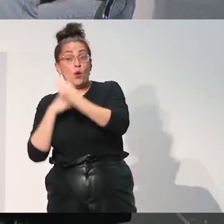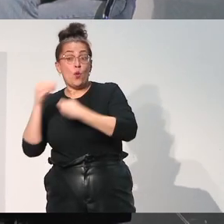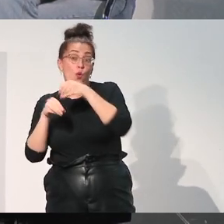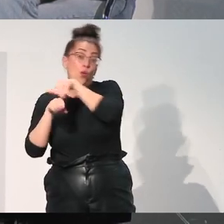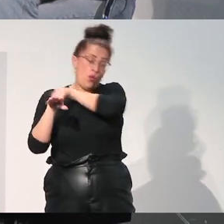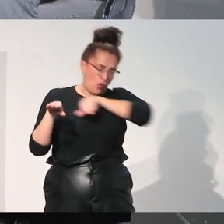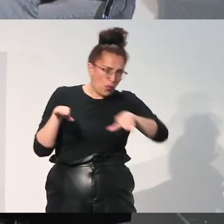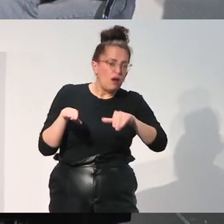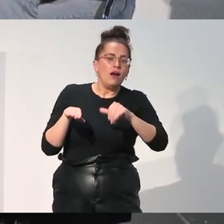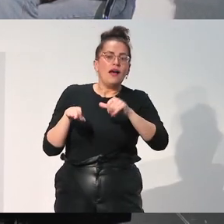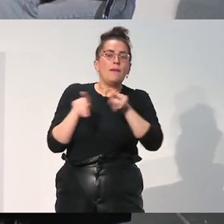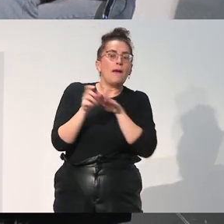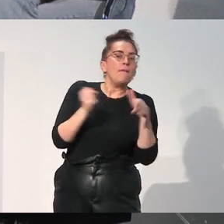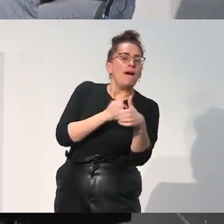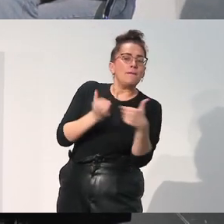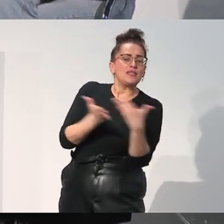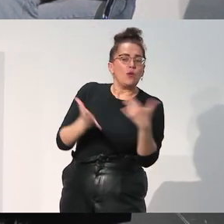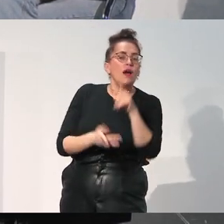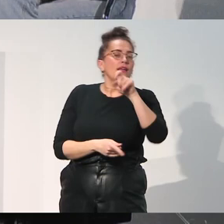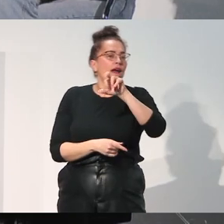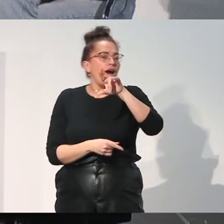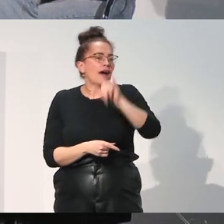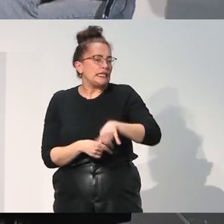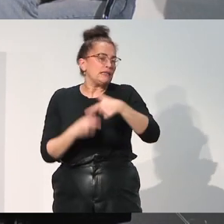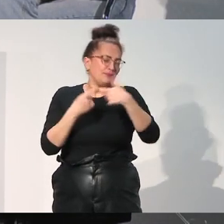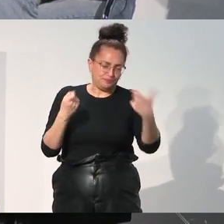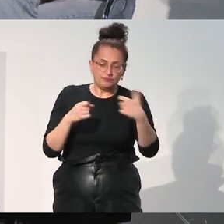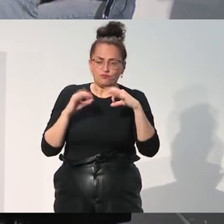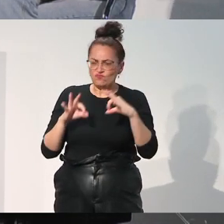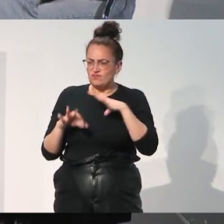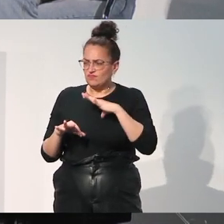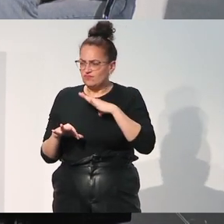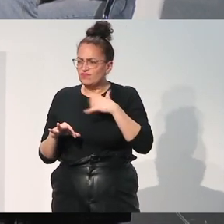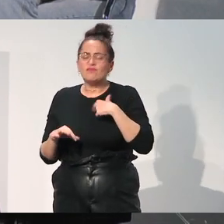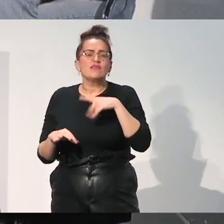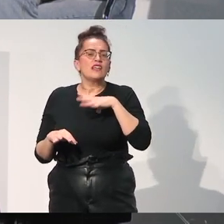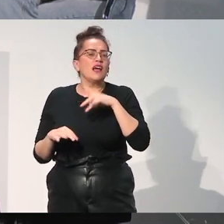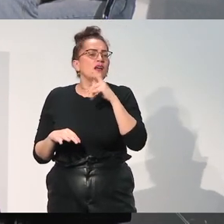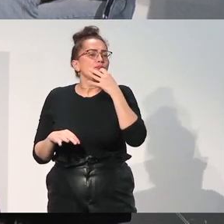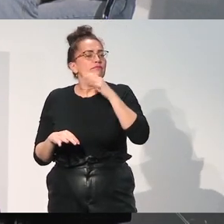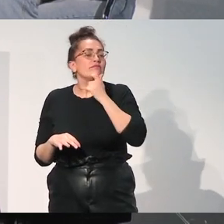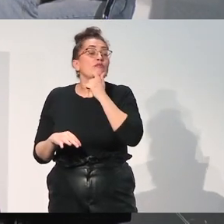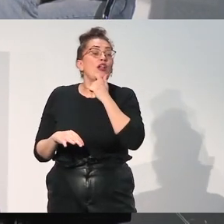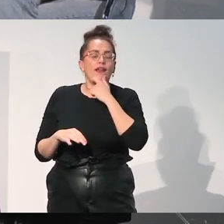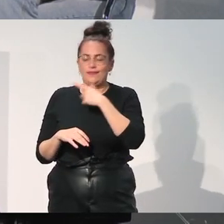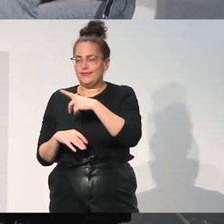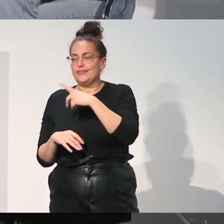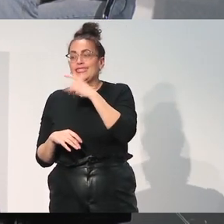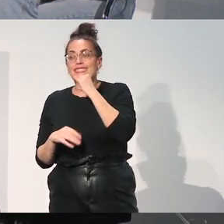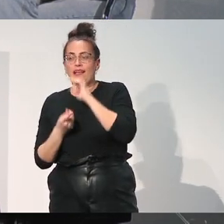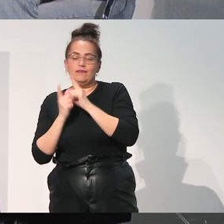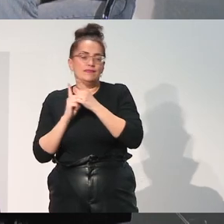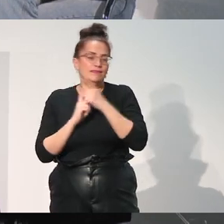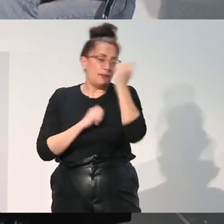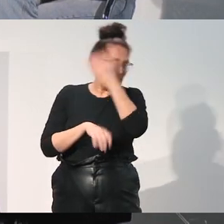Gabriel Garcia Marquez, etc. Et donc je suis tombé sur Scorsese, son premier film, je ne sais pas si tu connais, Italian American, qui est le documentaire qui filme sur ses parents. Un